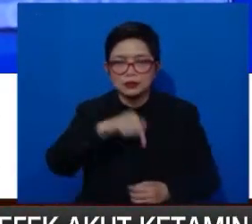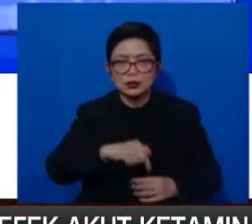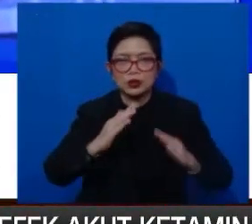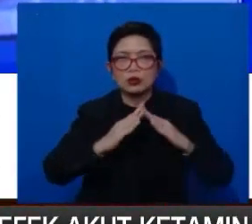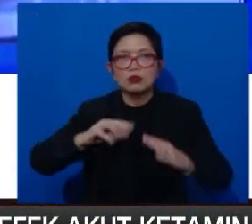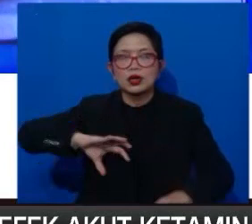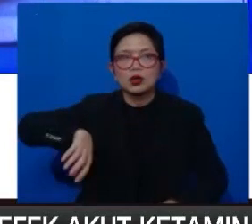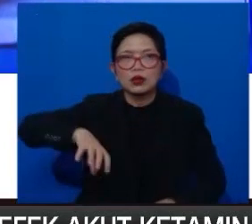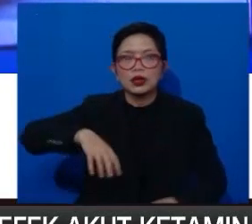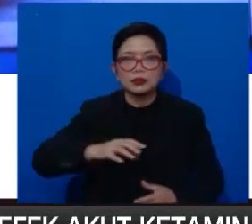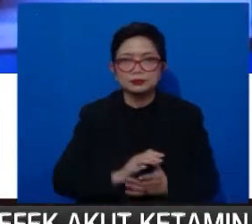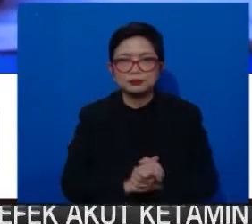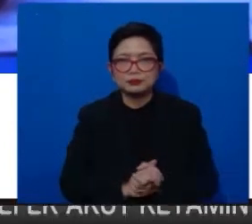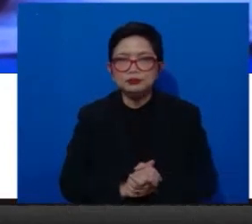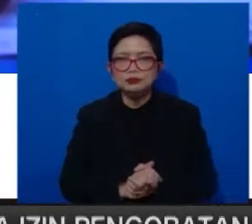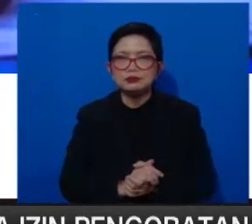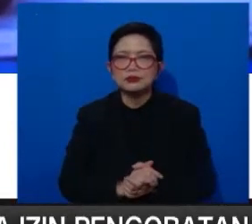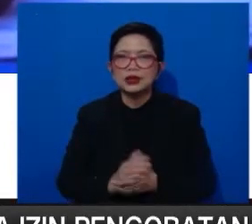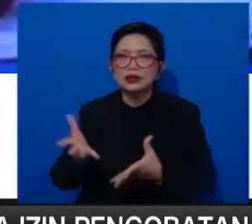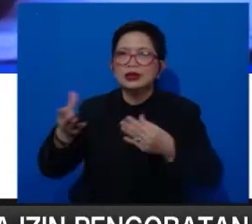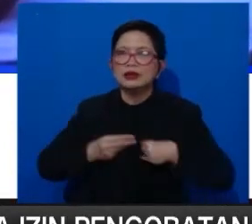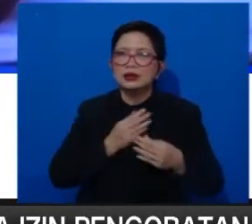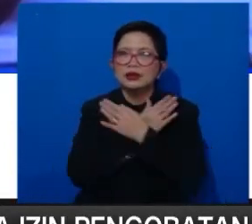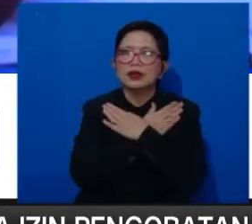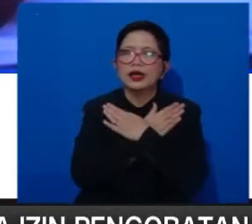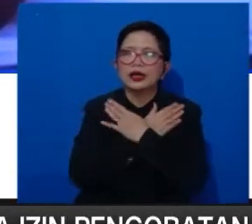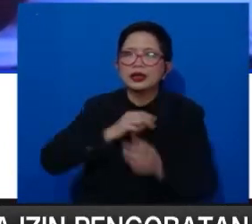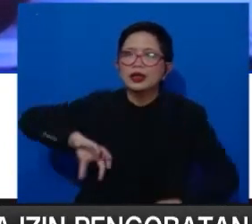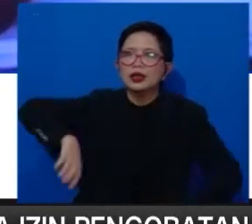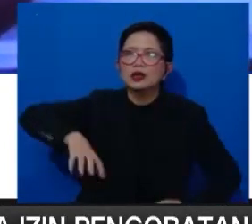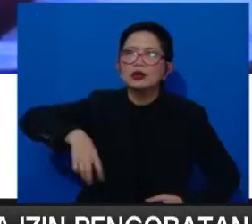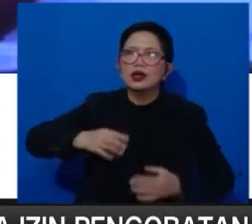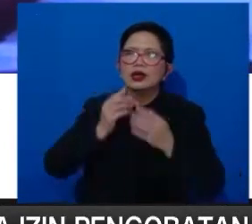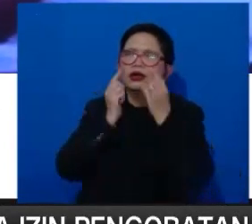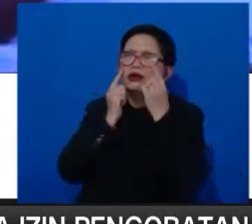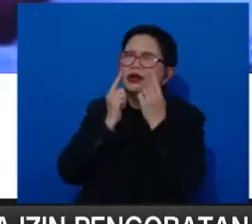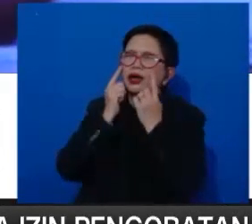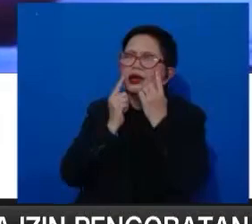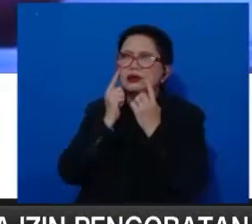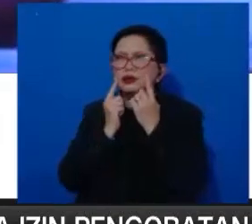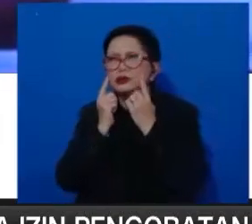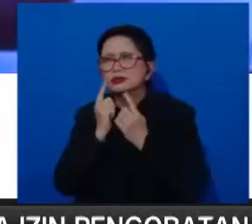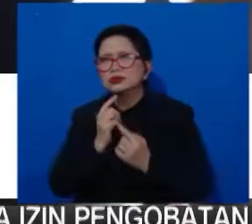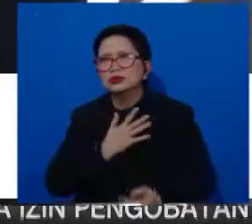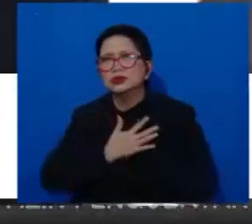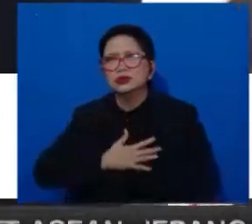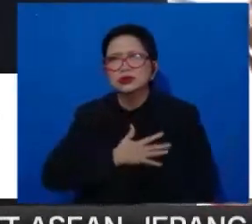keluarga pun pecah saat jenazah kakek, nenek, dan cucu ini tiba di rumah duka untuk disemayamkan.